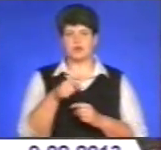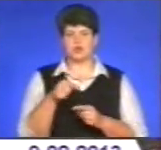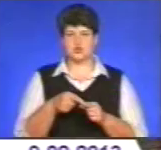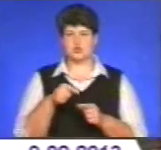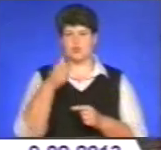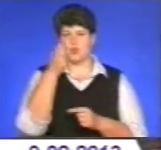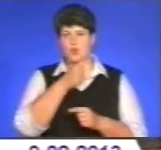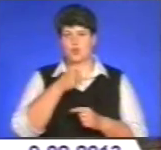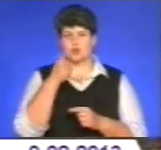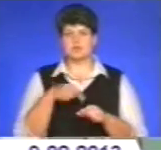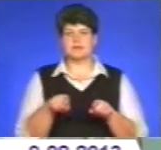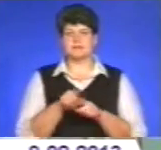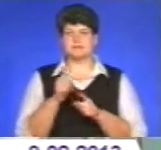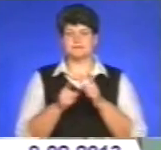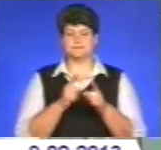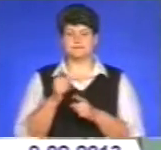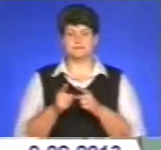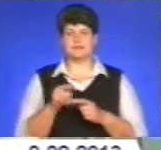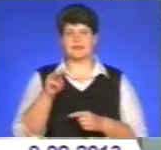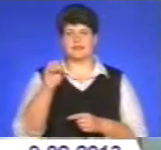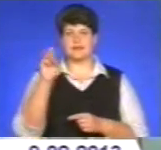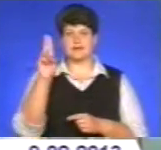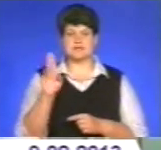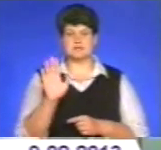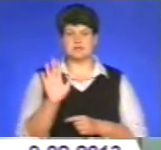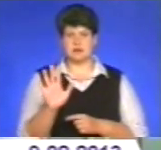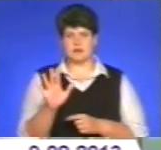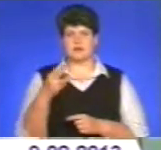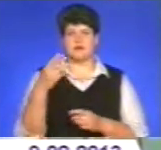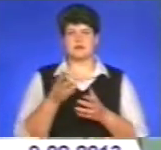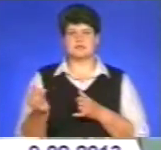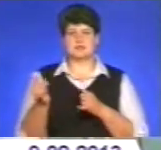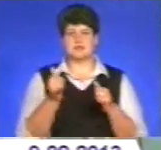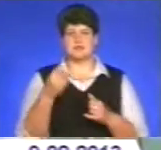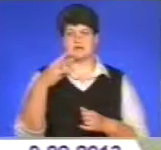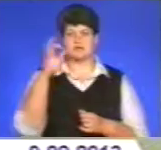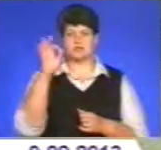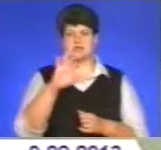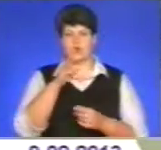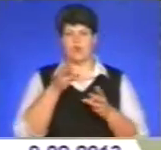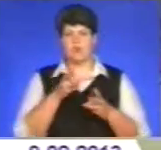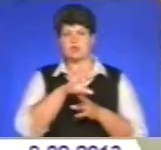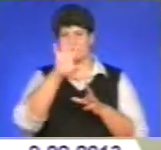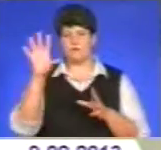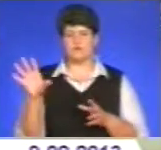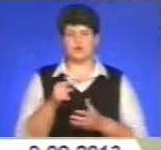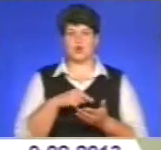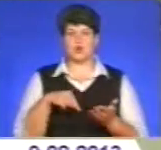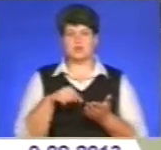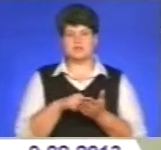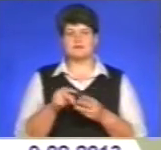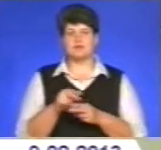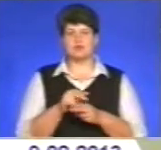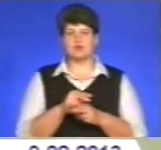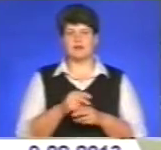модернізація самої ТЕЦ-5, яка забезпечує 30% опалення всього міста. Зокрема, минулого року відремонтували головні енергоблоки